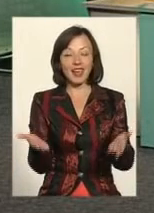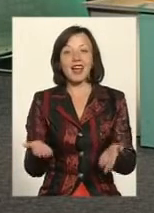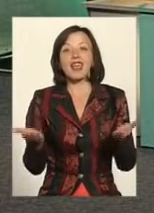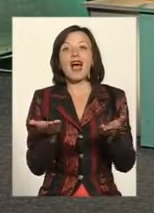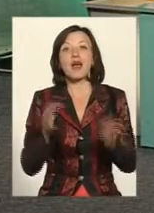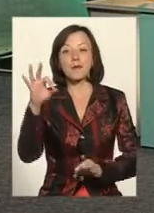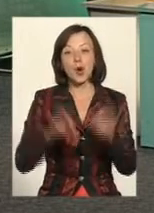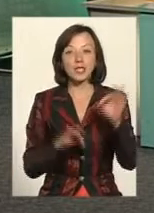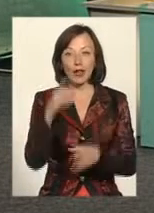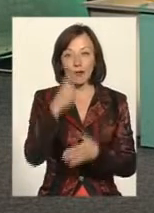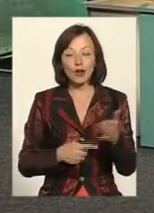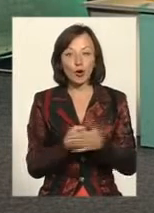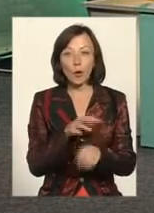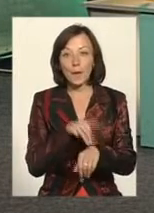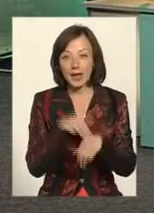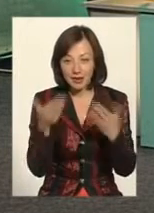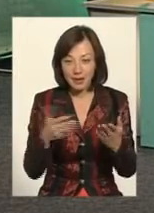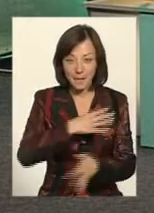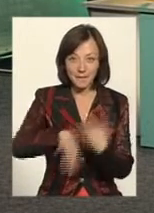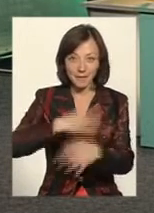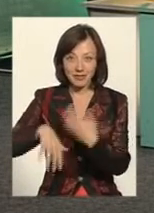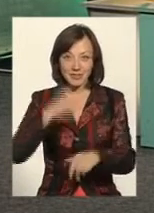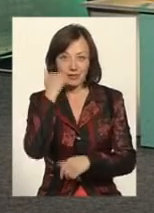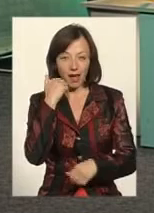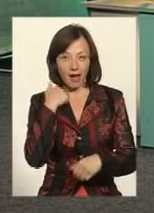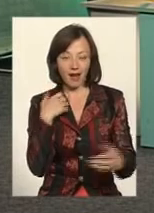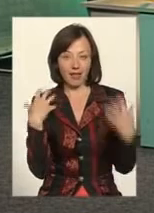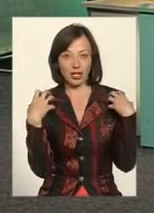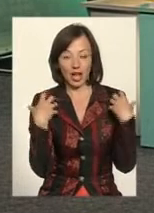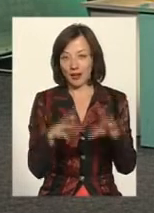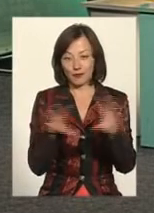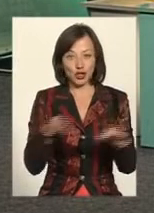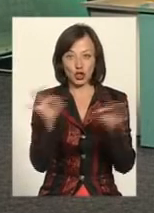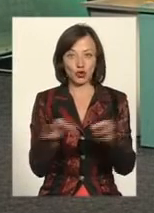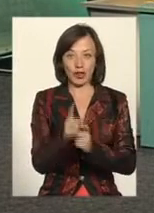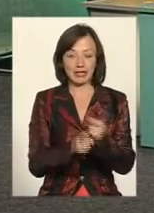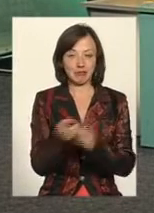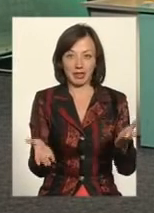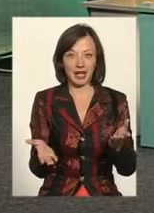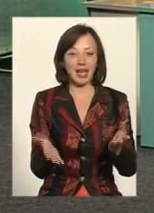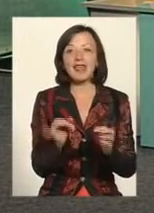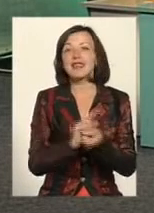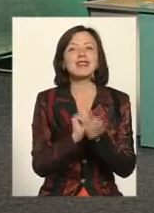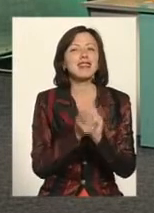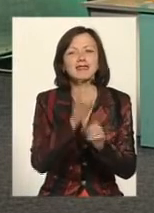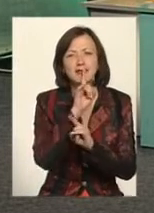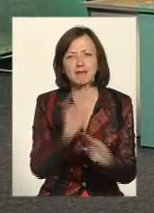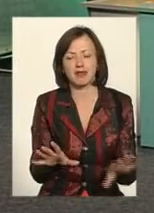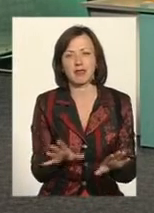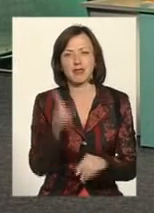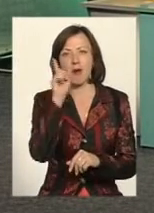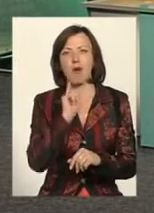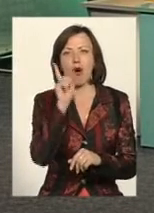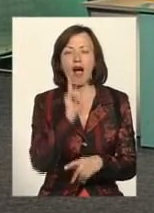Який процент довіри до міліції? Скажіть, будь ласка, перетасували стару колоду карт і нічого не змінили. І але не змінюється, поки в Києві